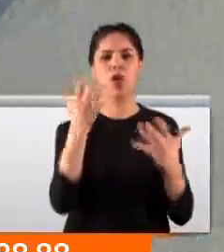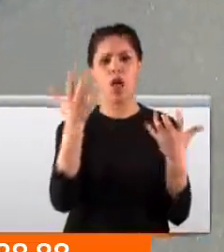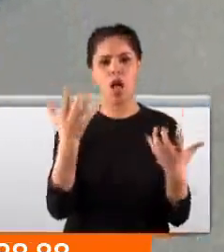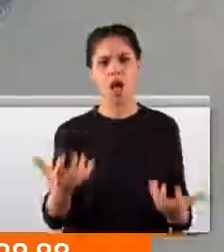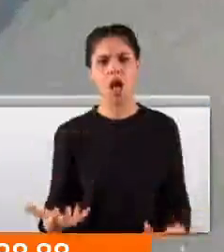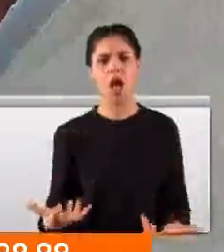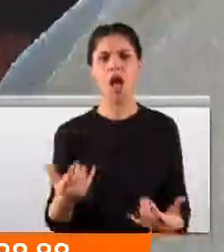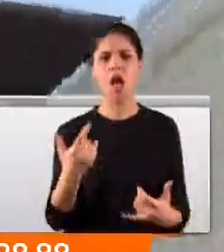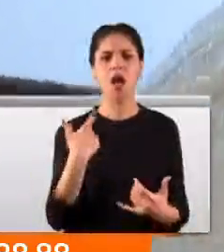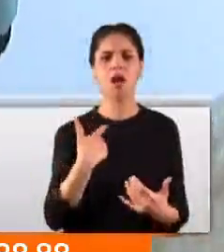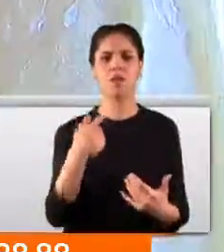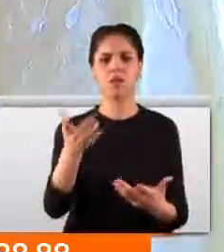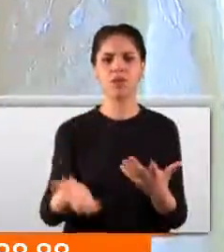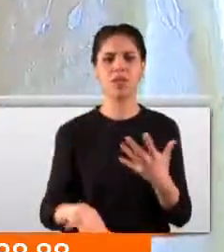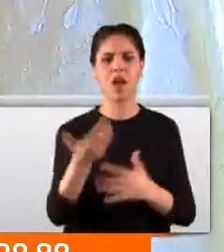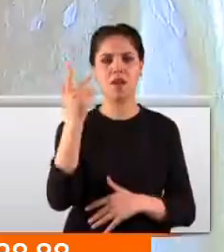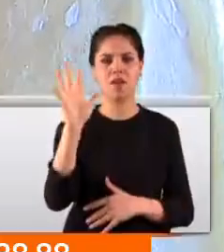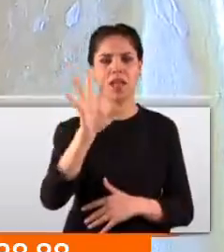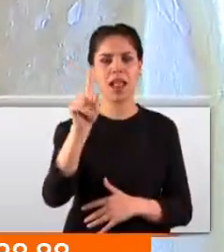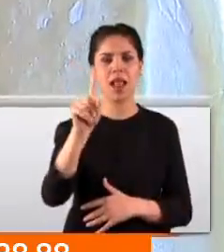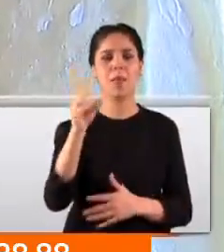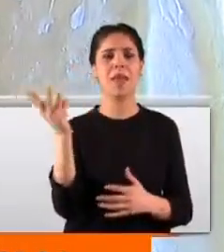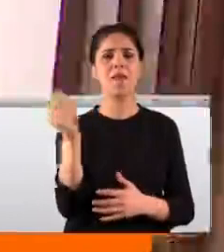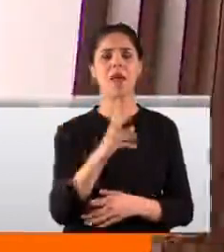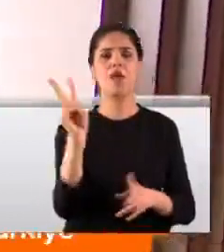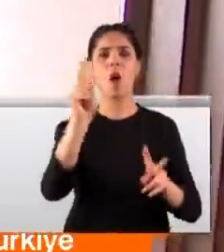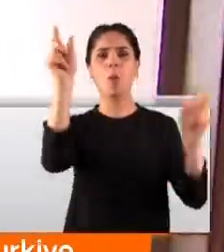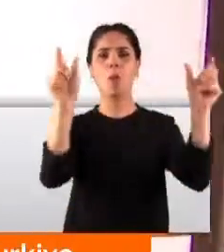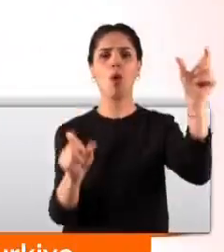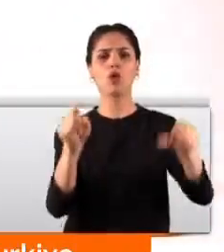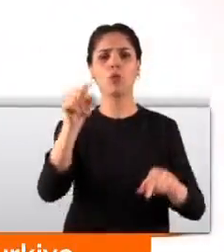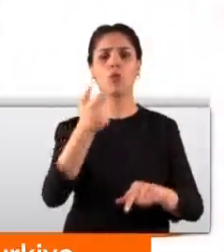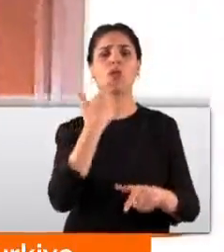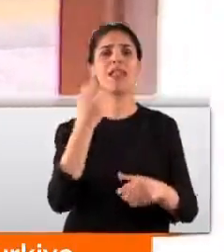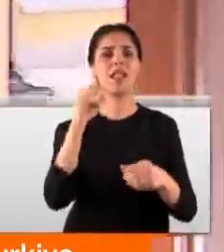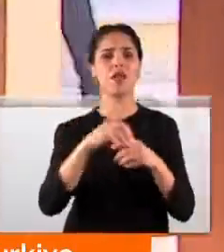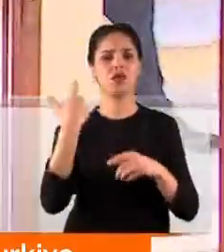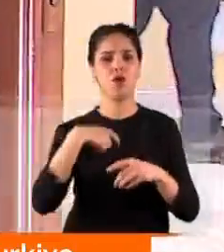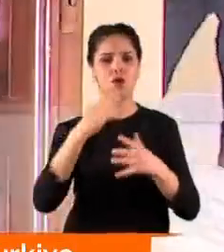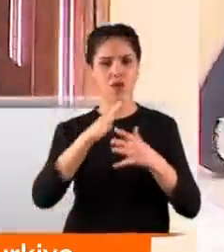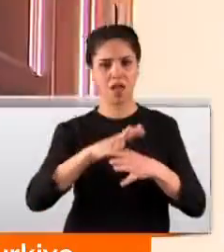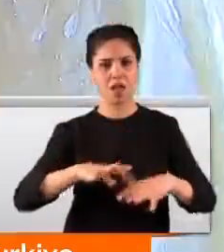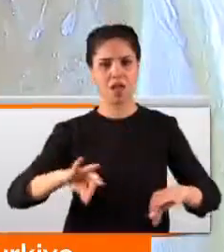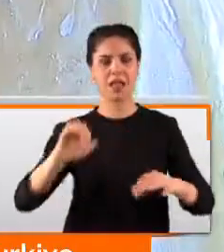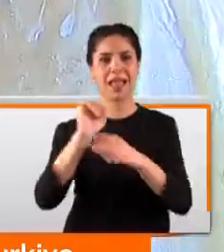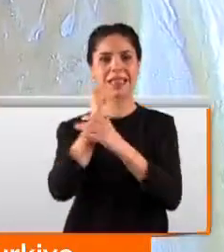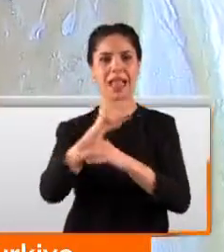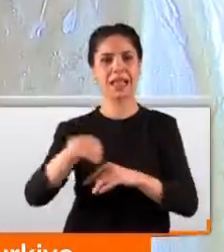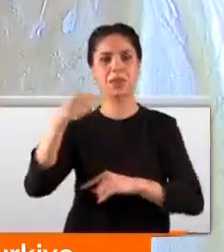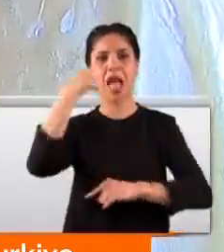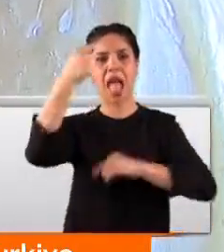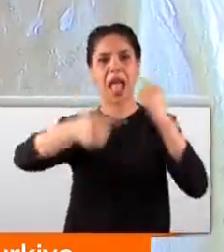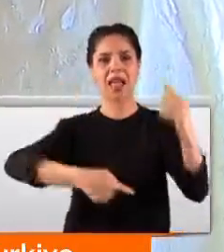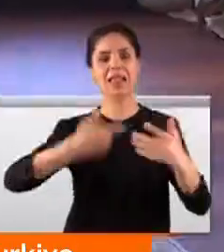benim kendi ağırlığımdan daha ağır. 51 tane modacının bu sene için özel olarak hazırladıkları en özel tasarımları her sene